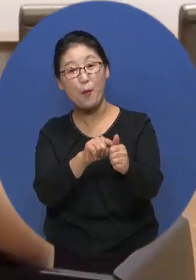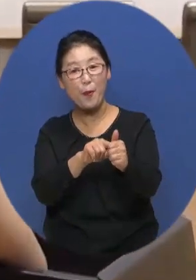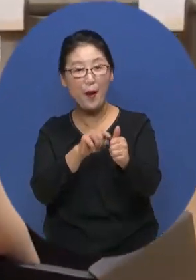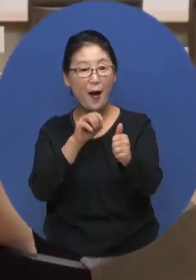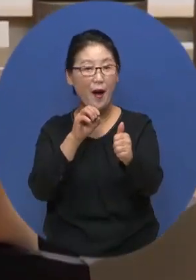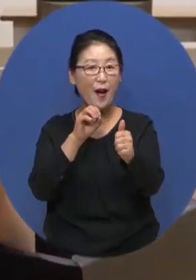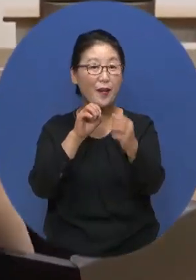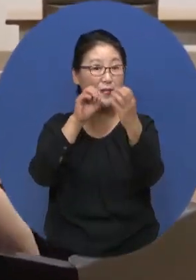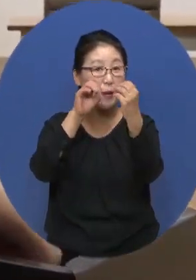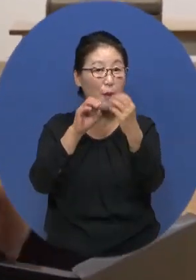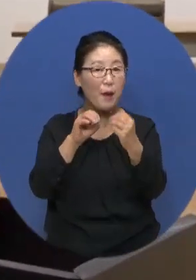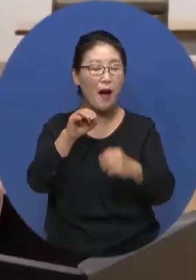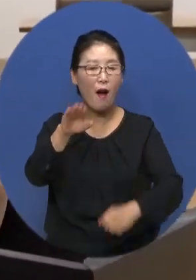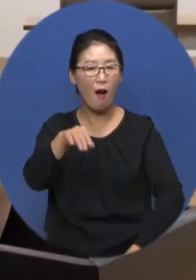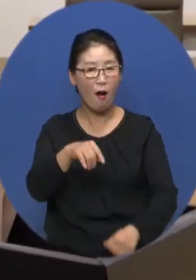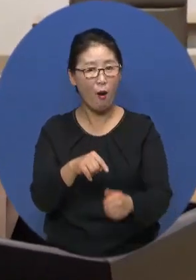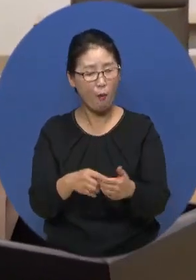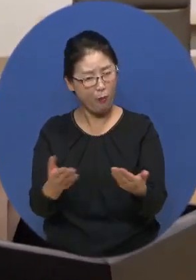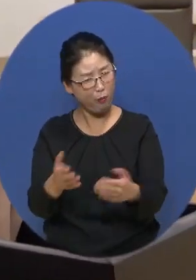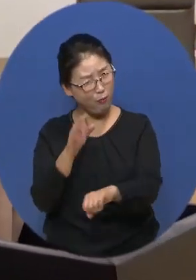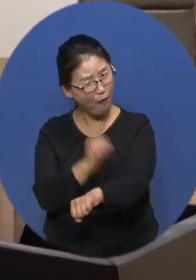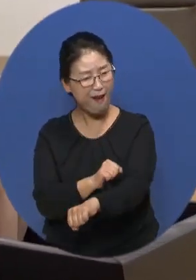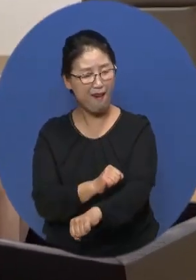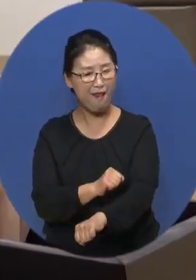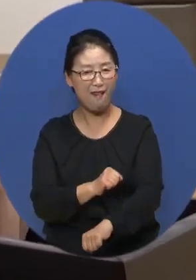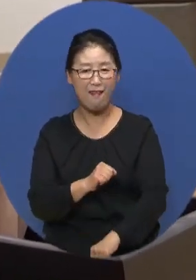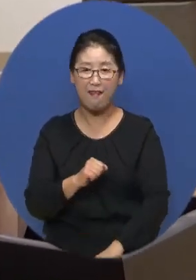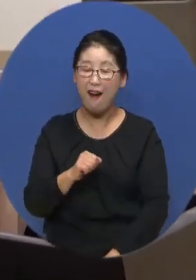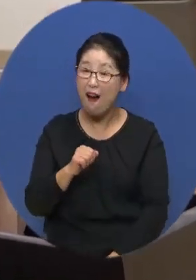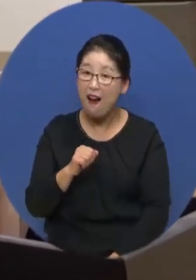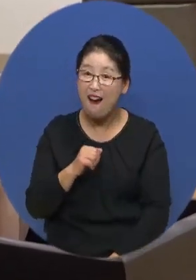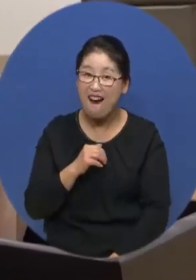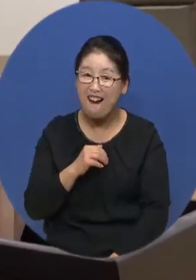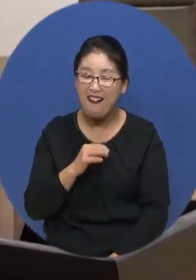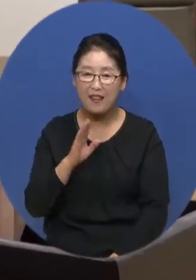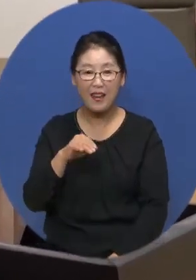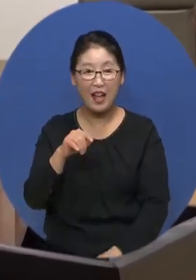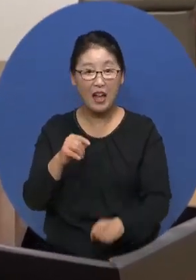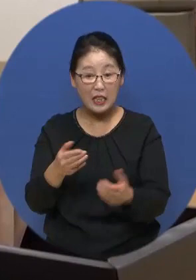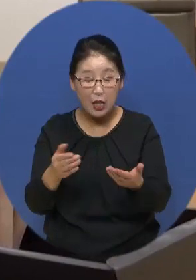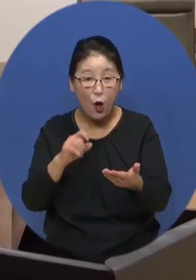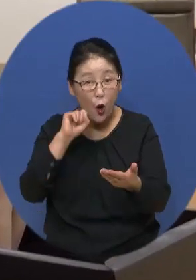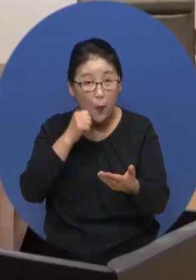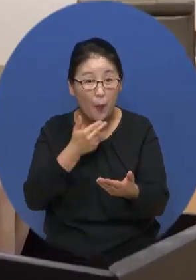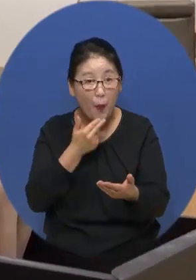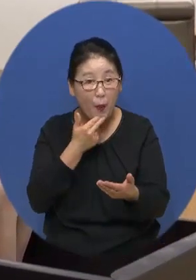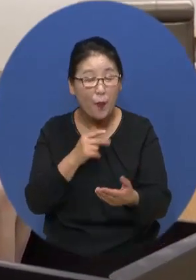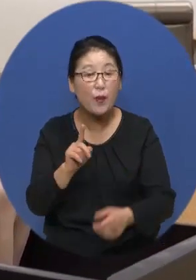승환 씨, 엄청 잘해요. 네. 하는데 어렵지 않아요? 네.